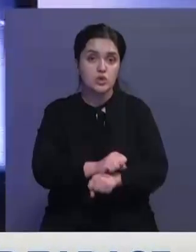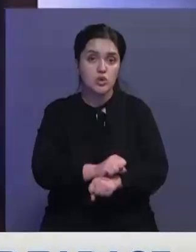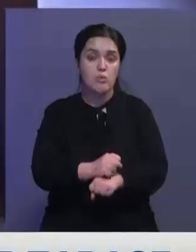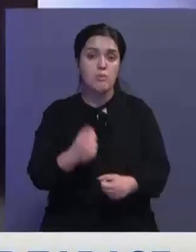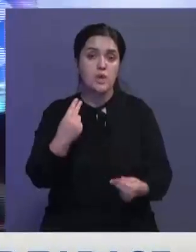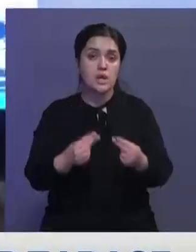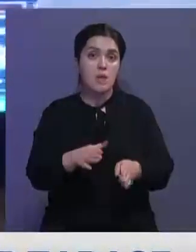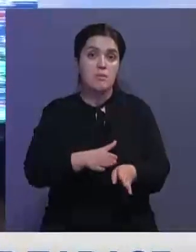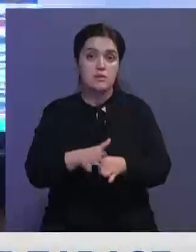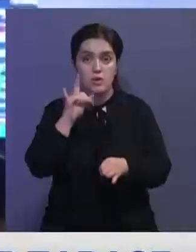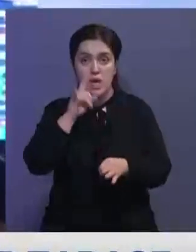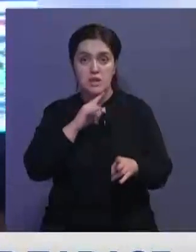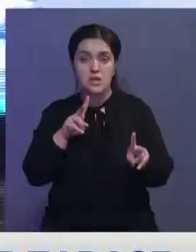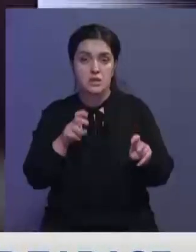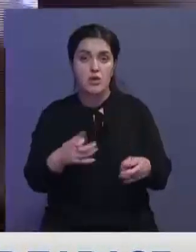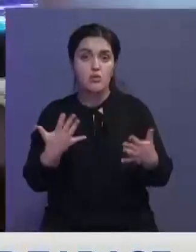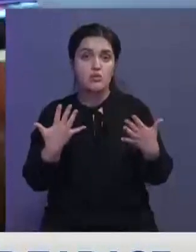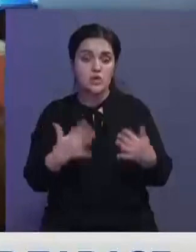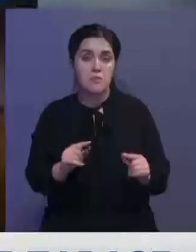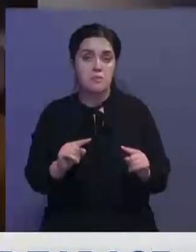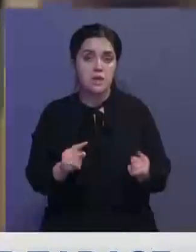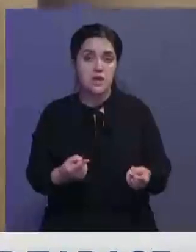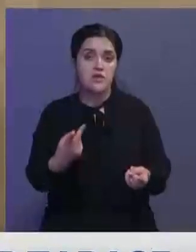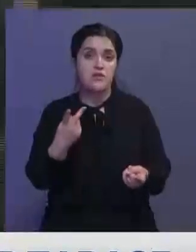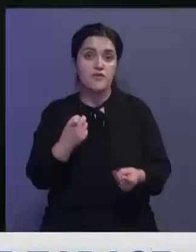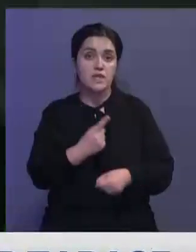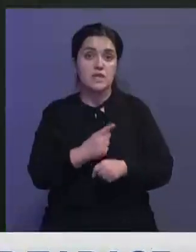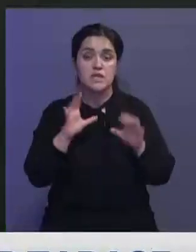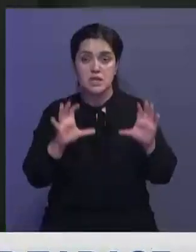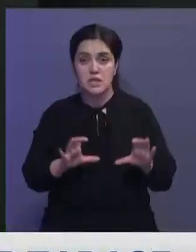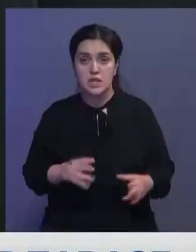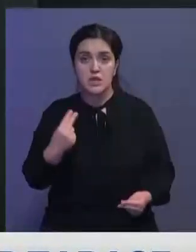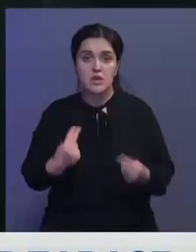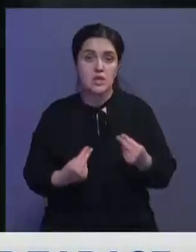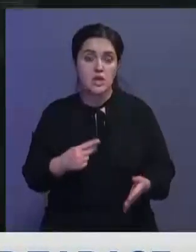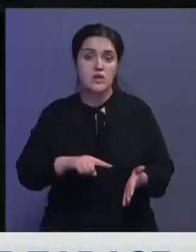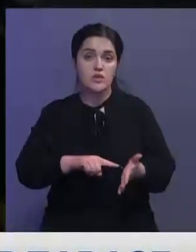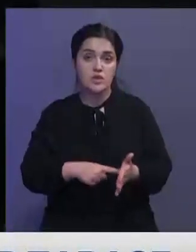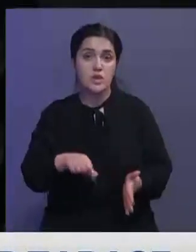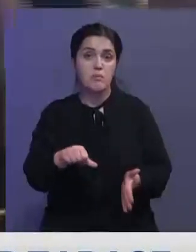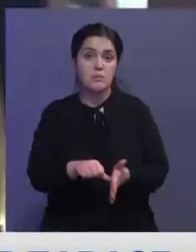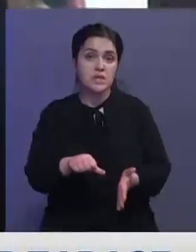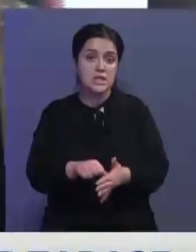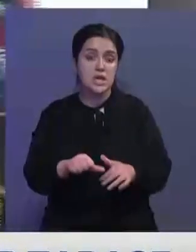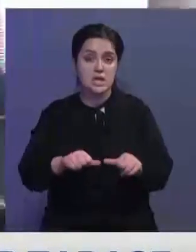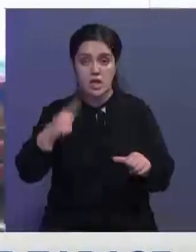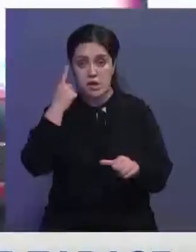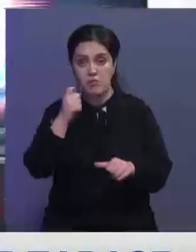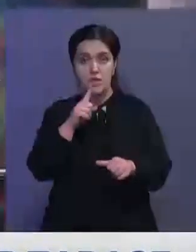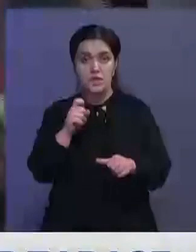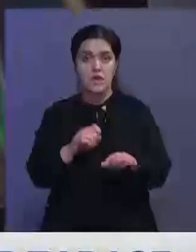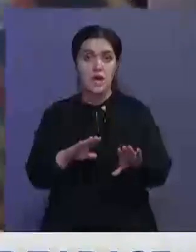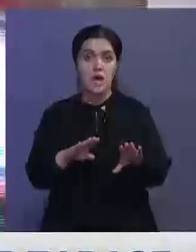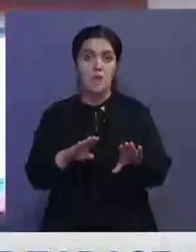оперативно-профилактическое мероприятие «Стоп-игра» по всему Казахстану. Уже пресечена деятельность свыше 200 незаконных игровых точек. Представители